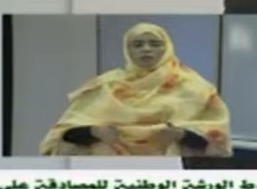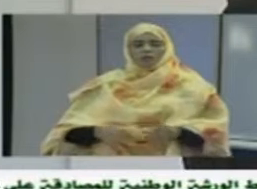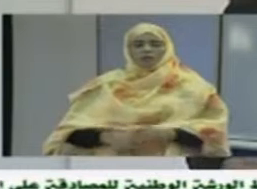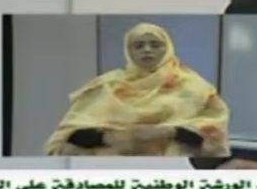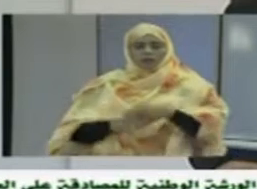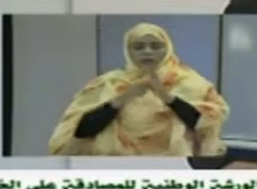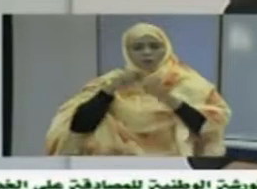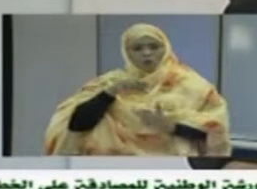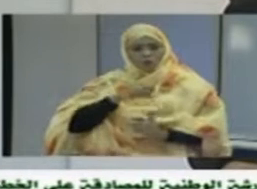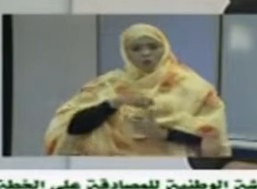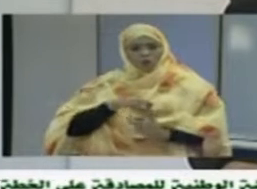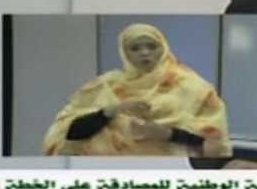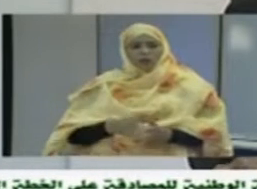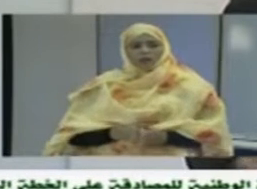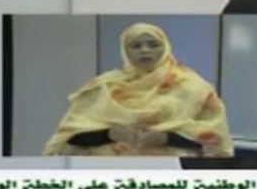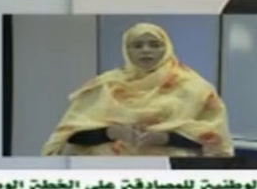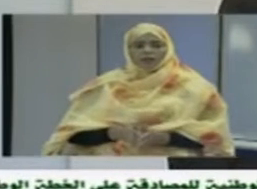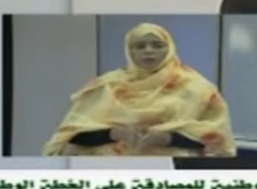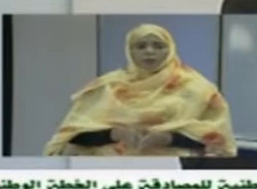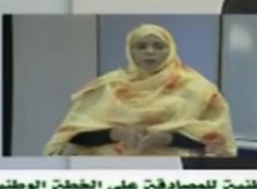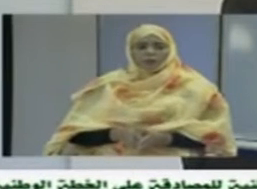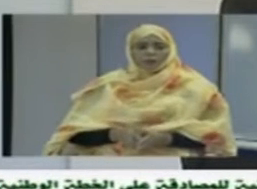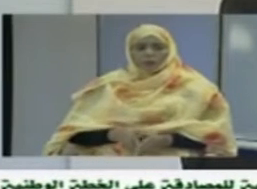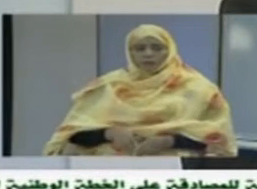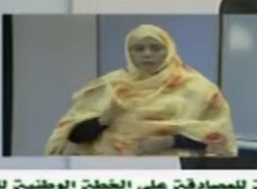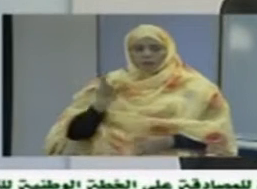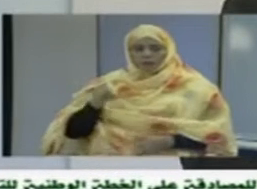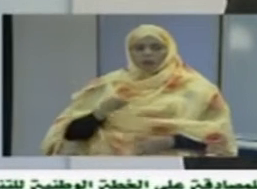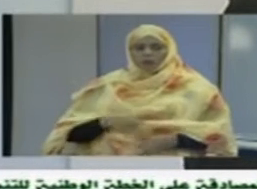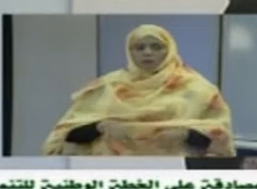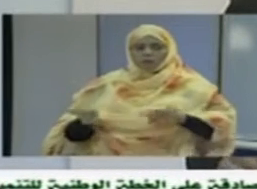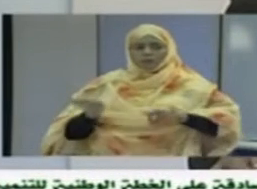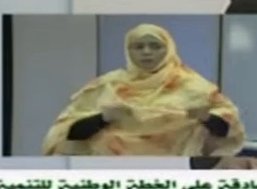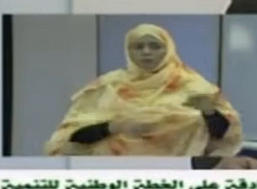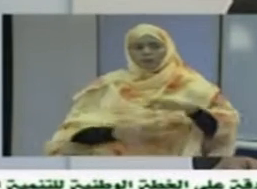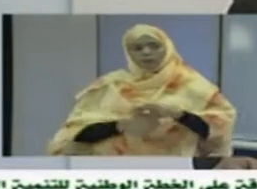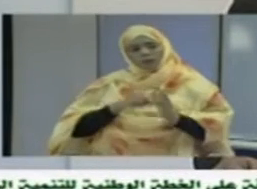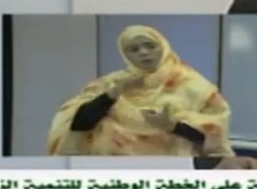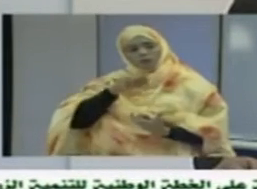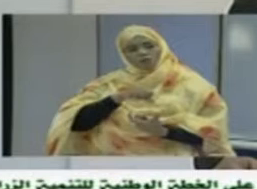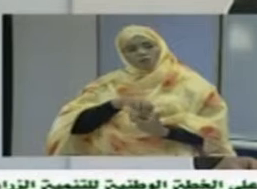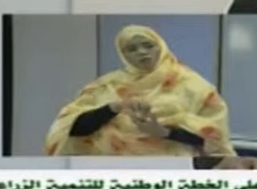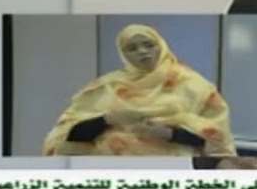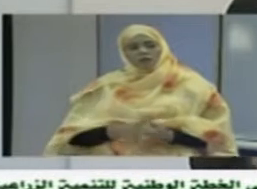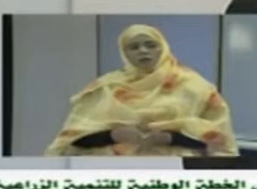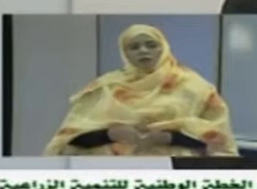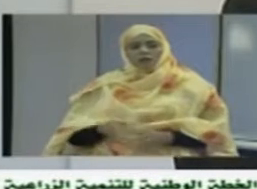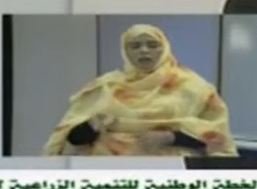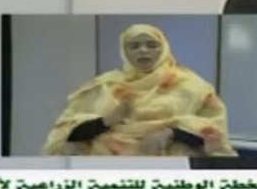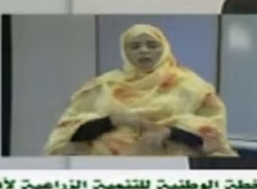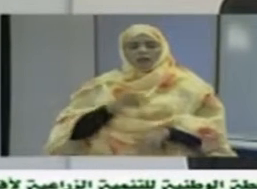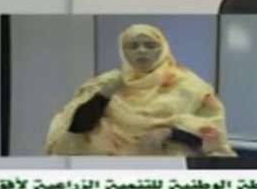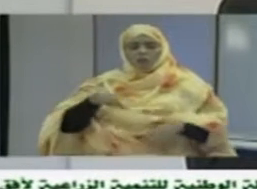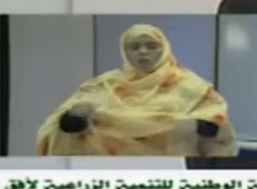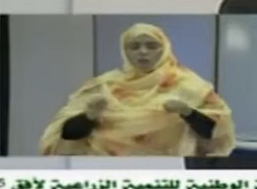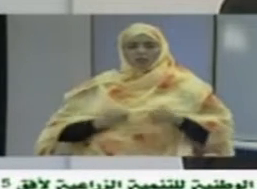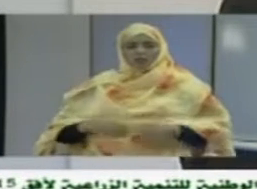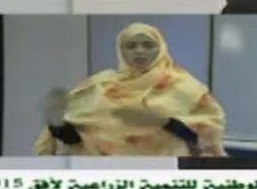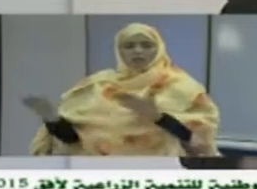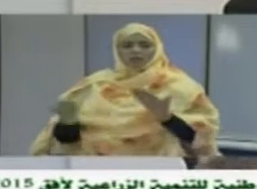بمهام برئاسه الجمهوريه، محمد سالم المرزوق مستشارا برئاسه الجمهوريه، والحسن